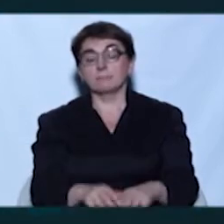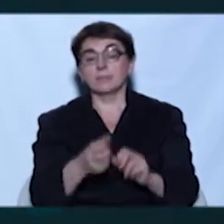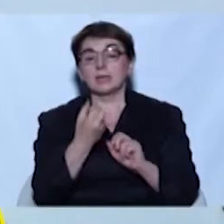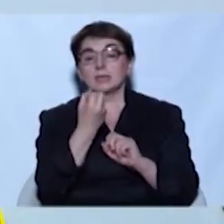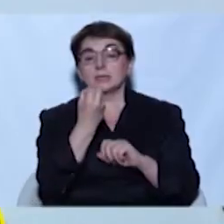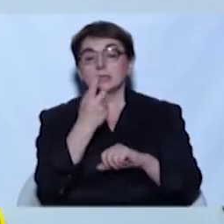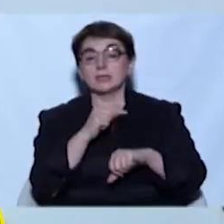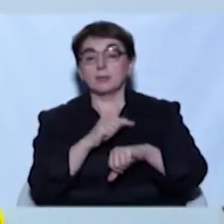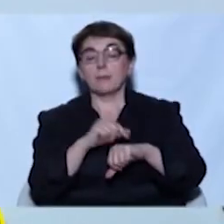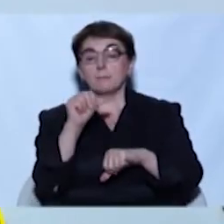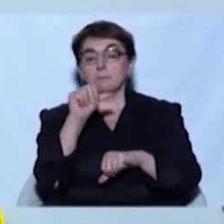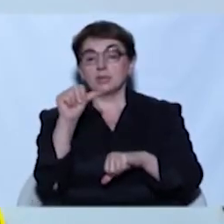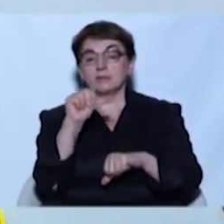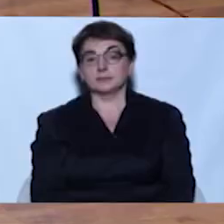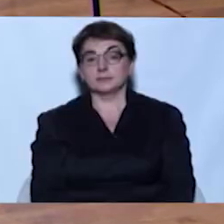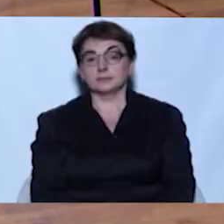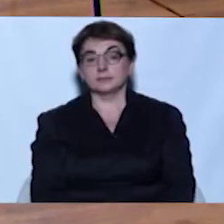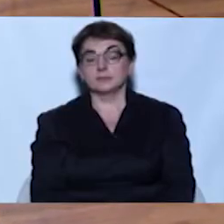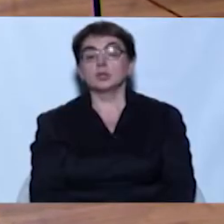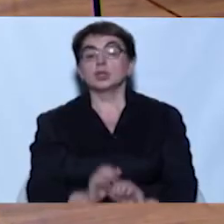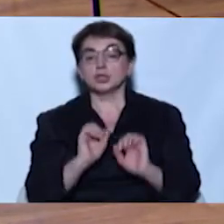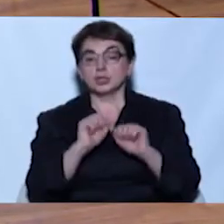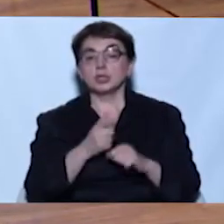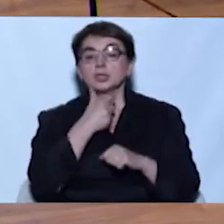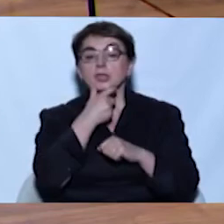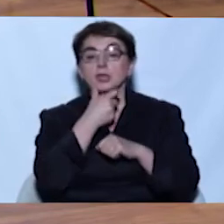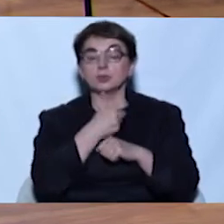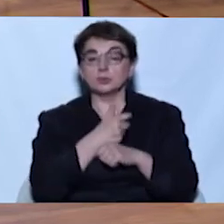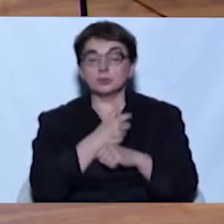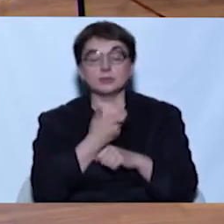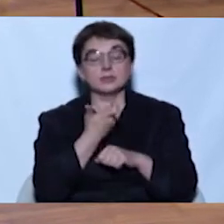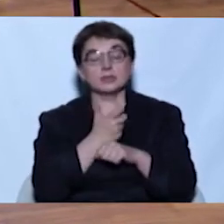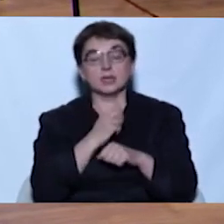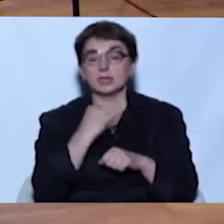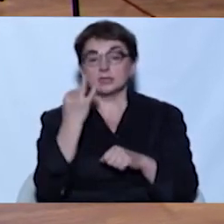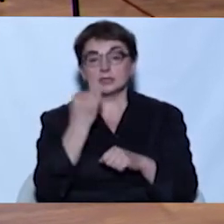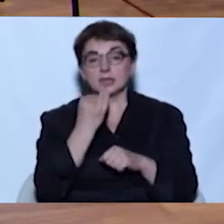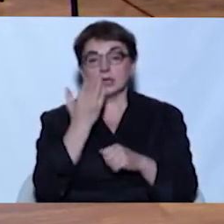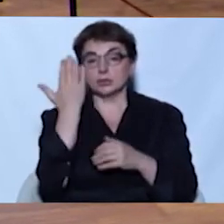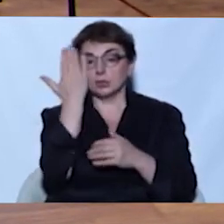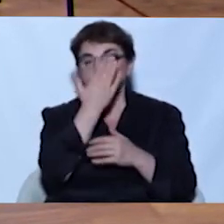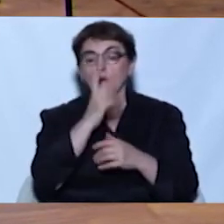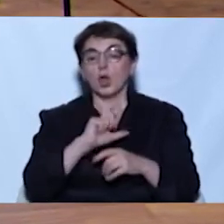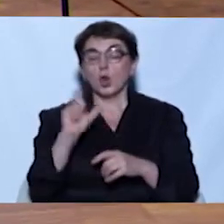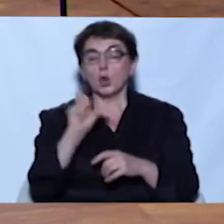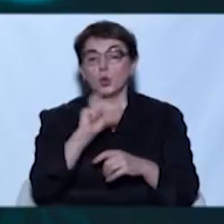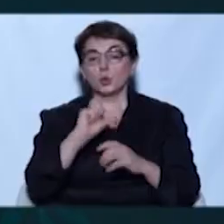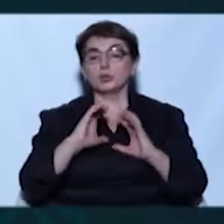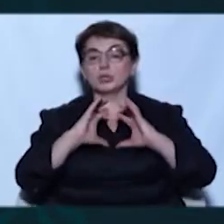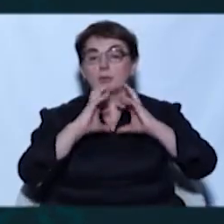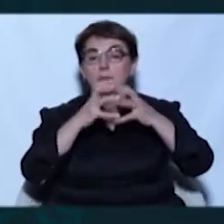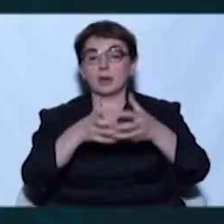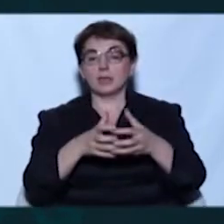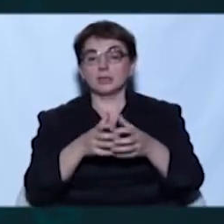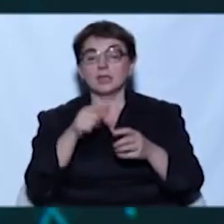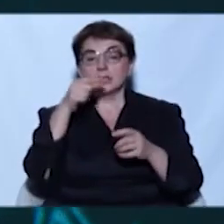13 საათზე, ანუ პირველ საათზე შეგიძლიათ უყუროთ არაჩვეულებრივ ფილმს ლურჯი პლანეტა, რომელშიც